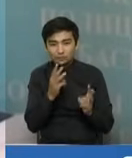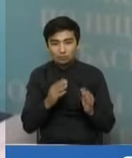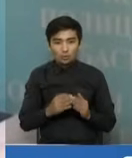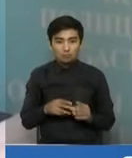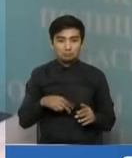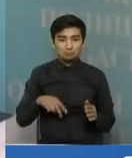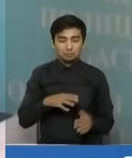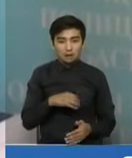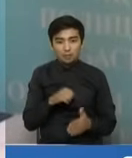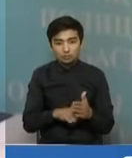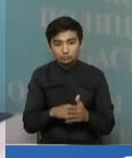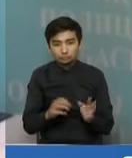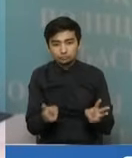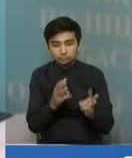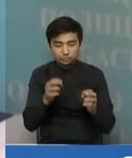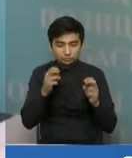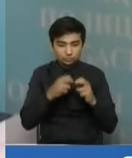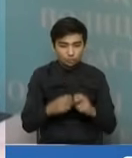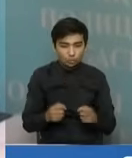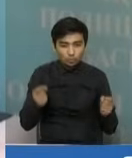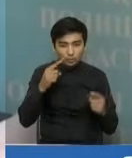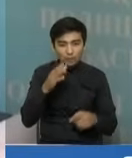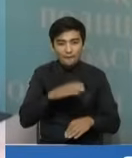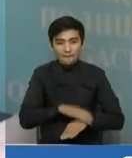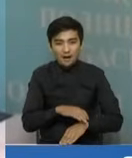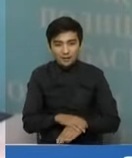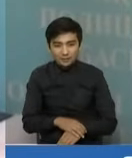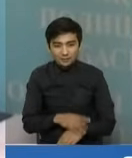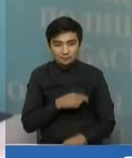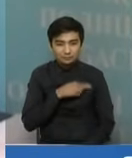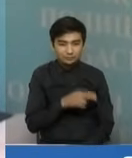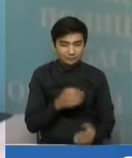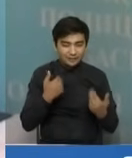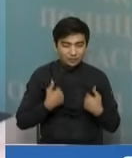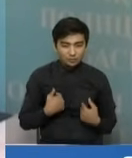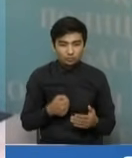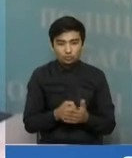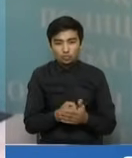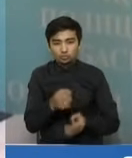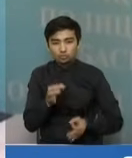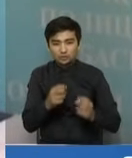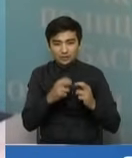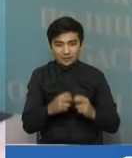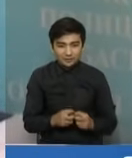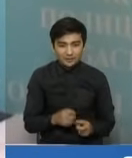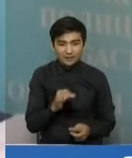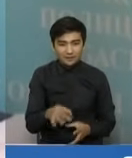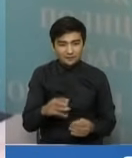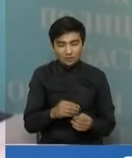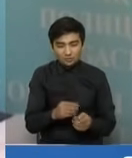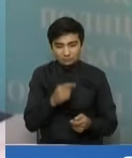дома причины возгорания выясняются по факту обнаружения трупа начато досудебное расследование назначены все необходимые